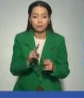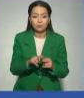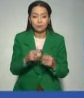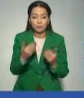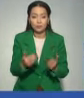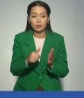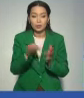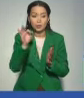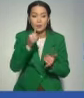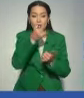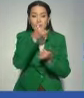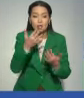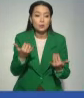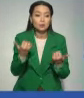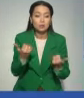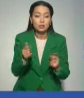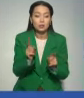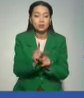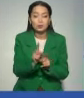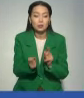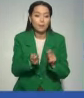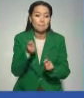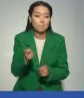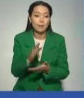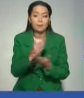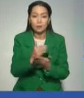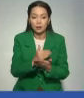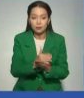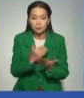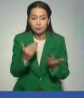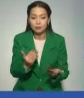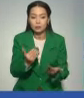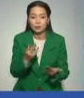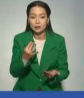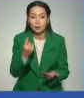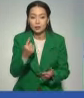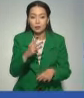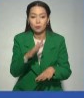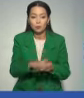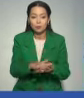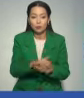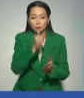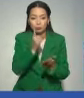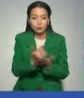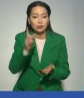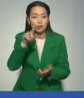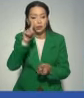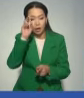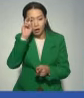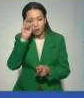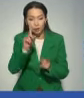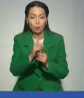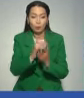не могут сегодня не под одни программы пройти ни один банк не пропустит даже вот не пропустит